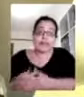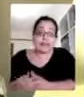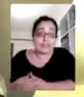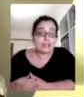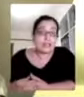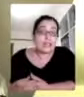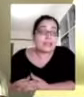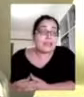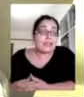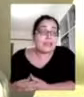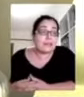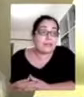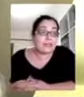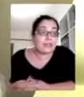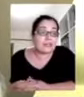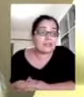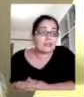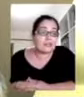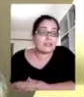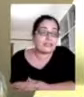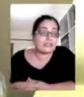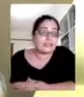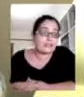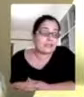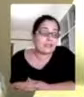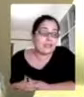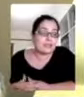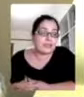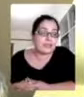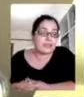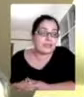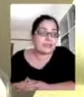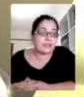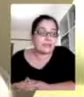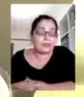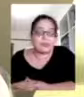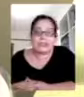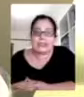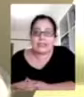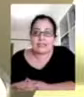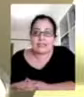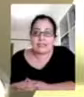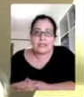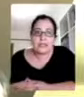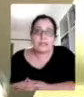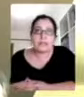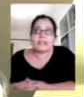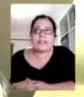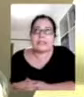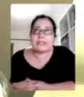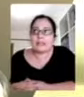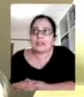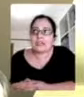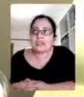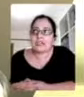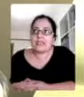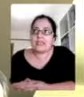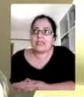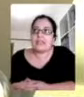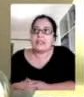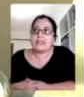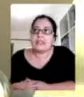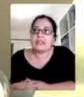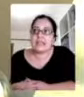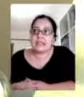bulduğum kardeşim 5 tane tütünü getirirken Almanya'dan burnundan geldi. Köpeklerle arama